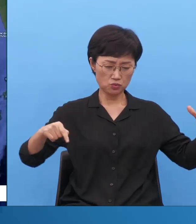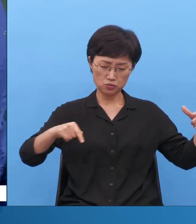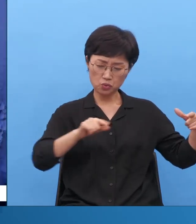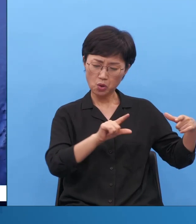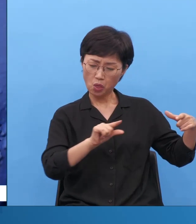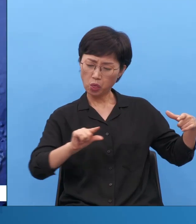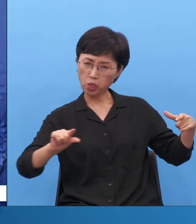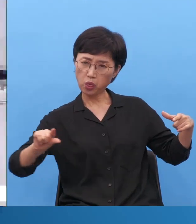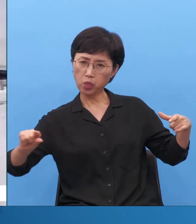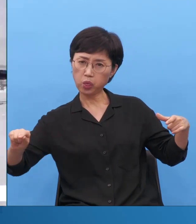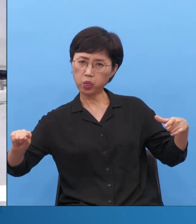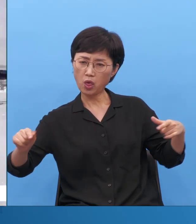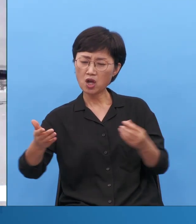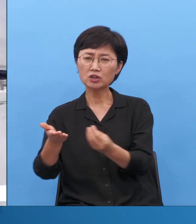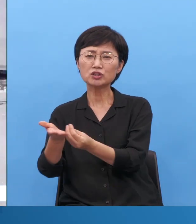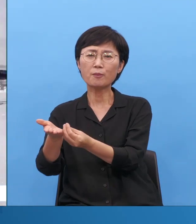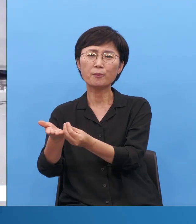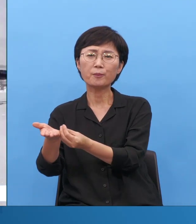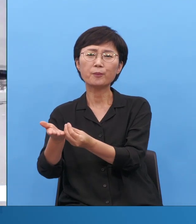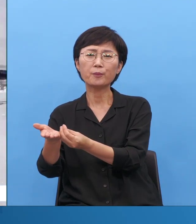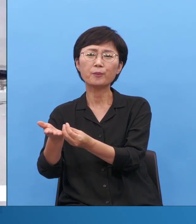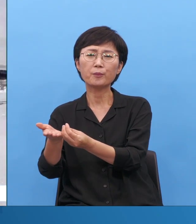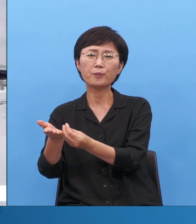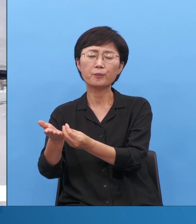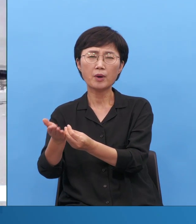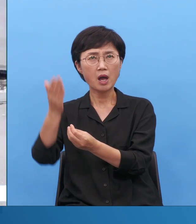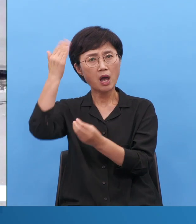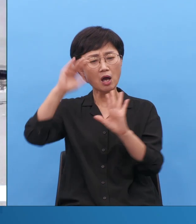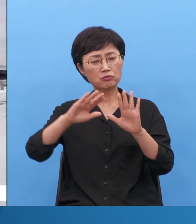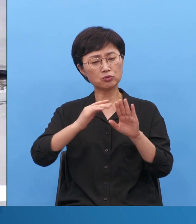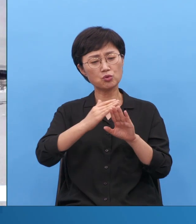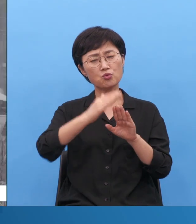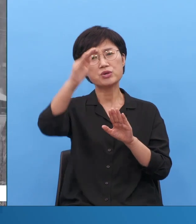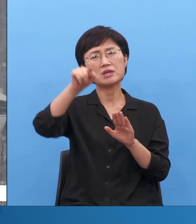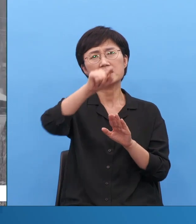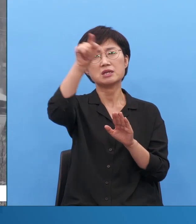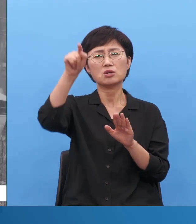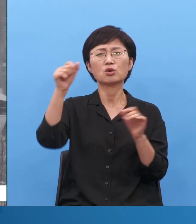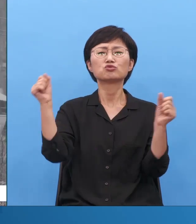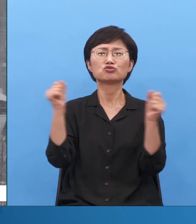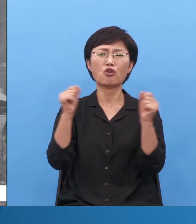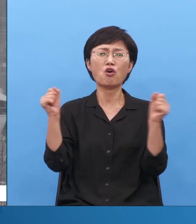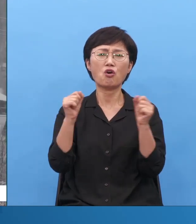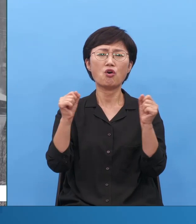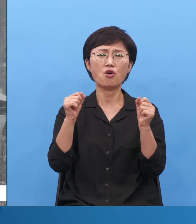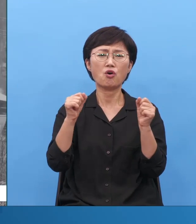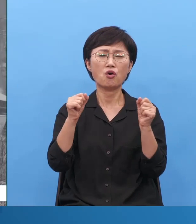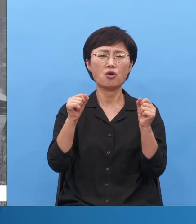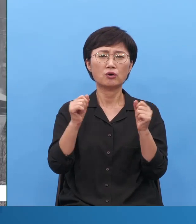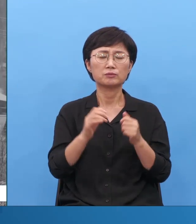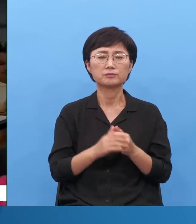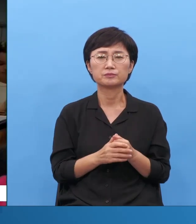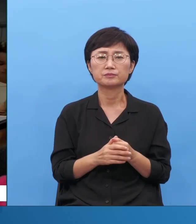섬이야. 한국보다 북쪽에 있어서 춥긴 하지만 시베리아만큼 춥지는 않아.